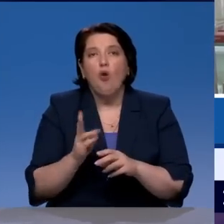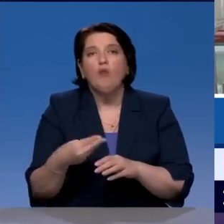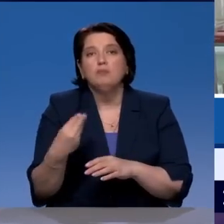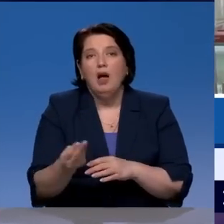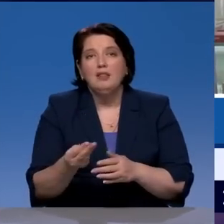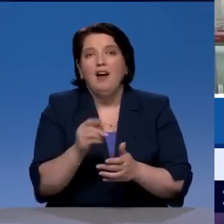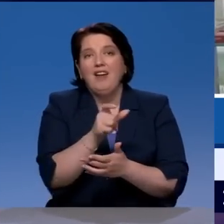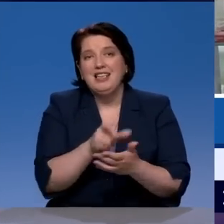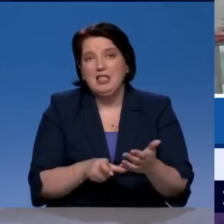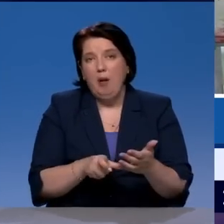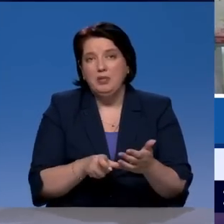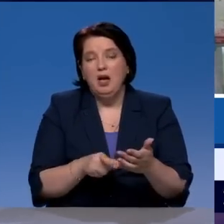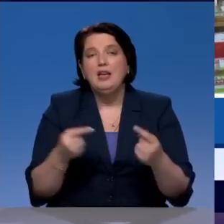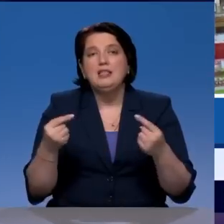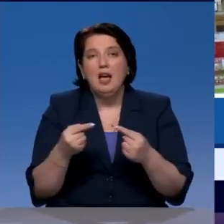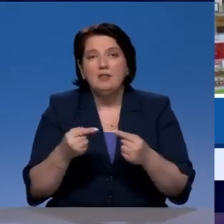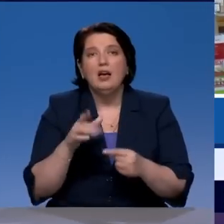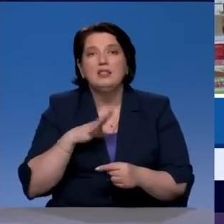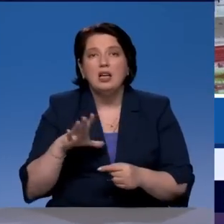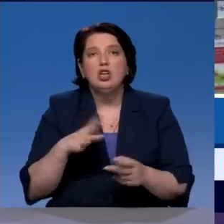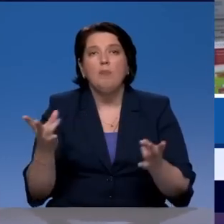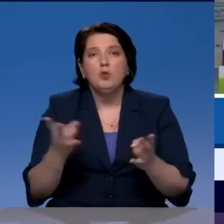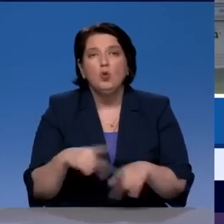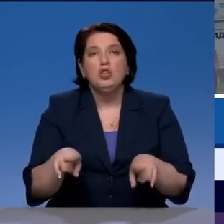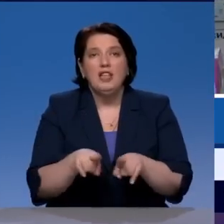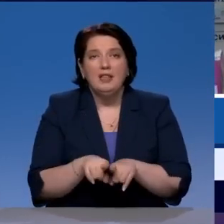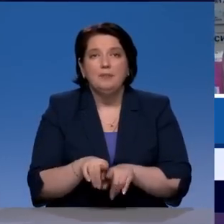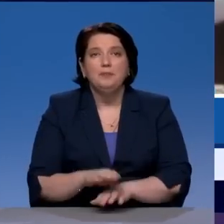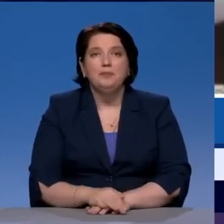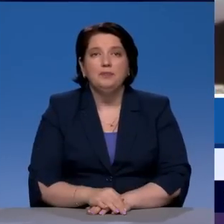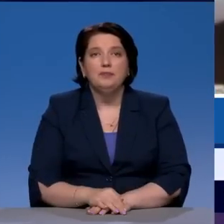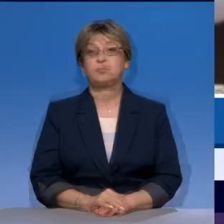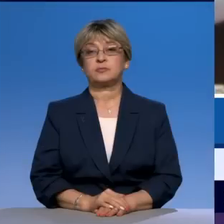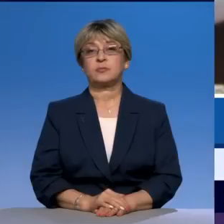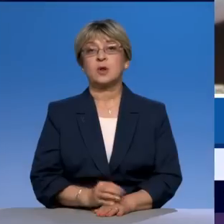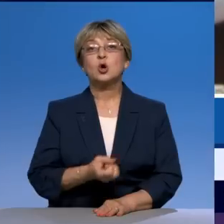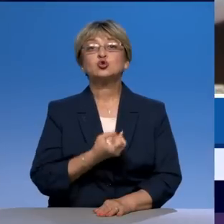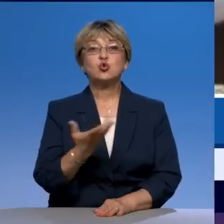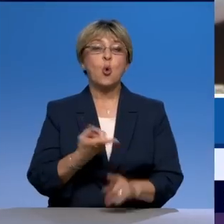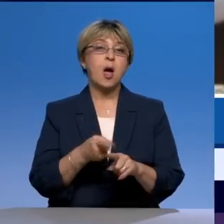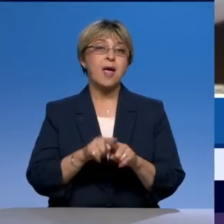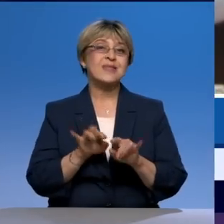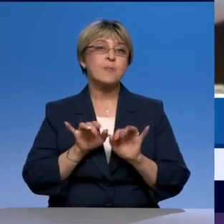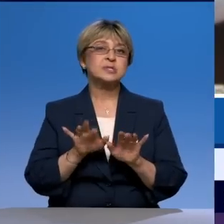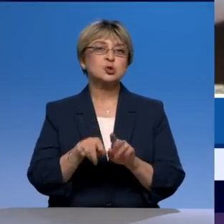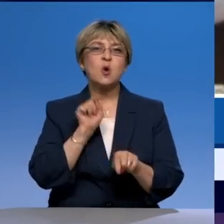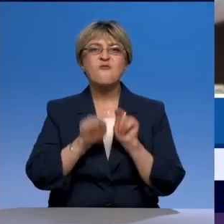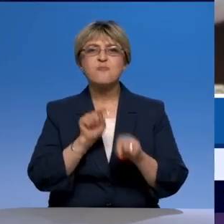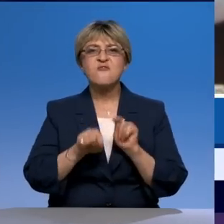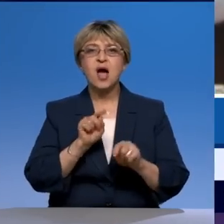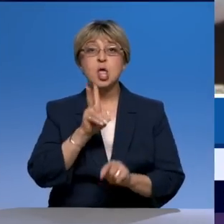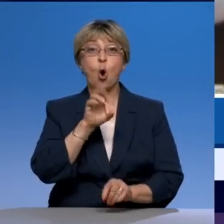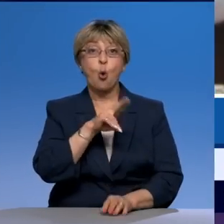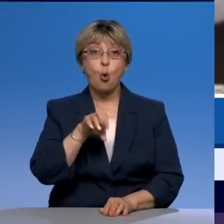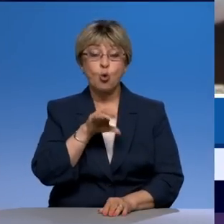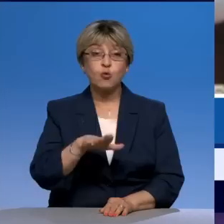соответственно, для чего нужен вообще... Николай Федорович, извините, а вот так навскидку, сколько вот эта процедура вбивания этих кодов может занять во